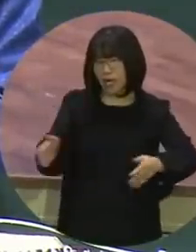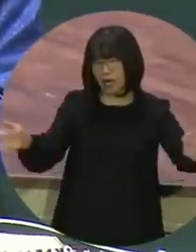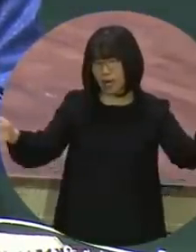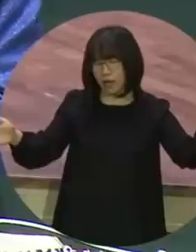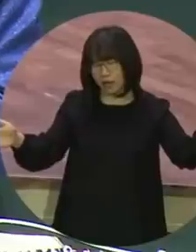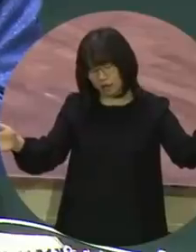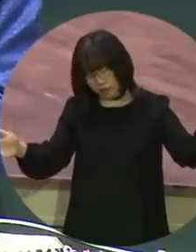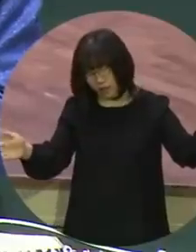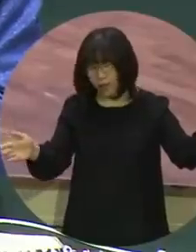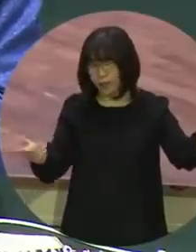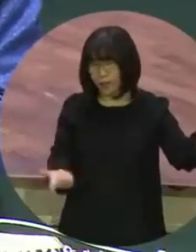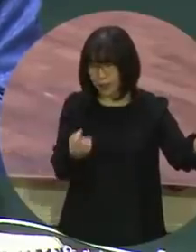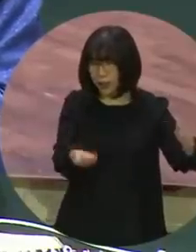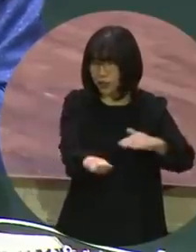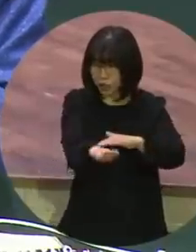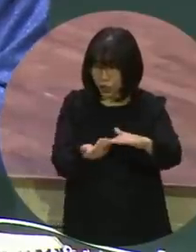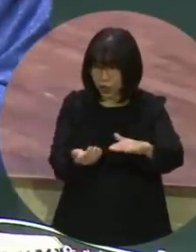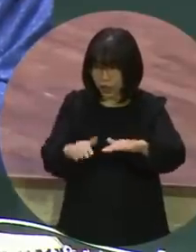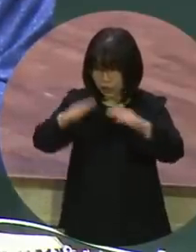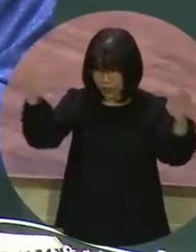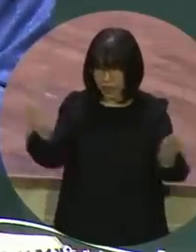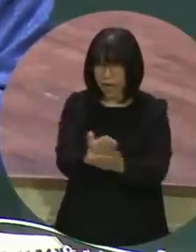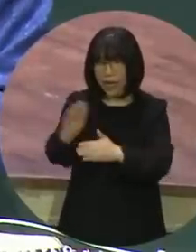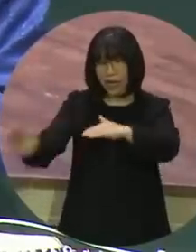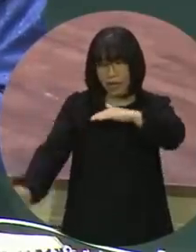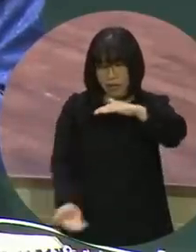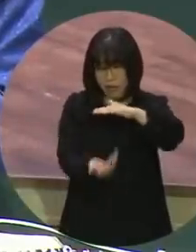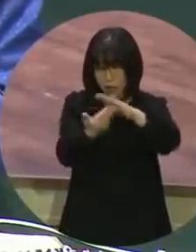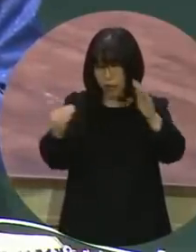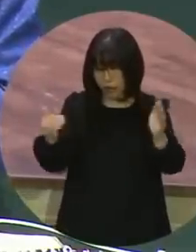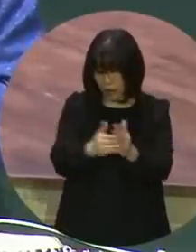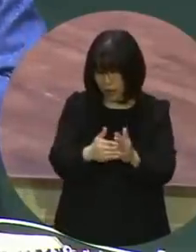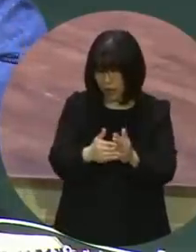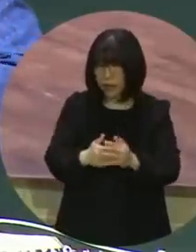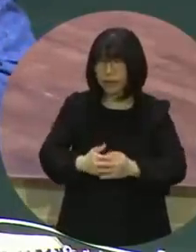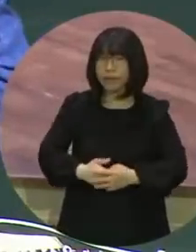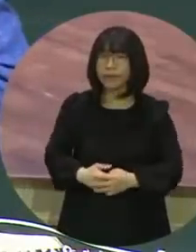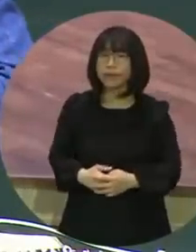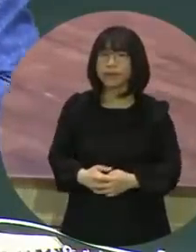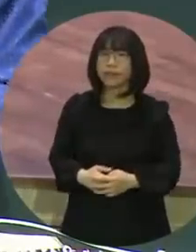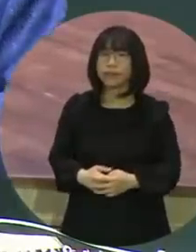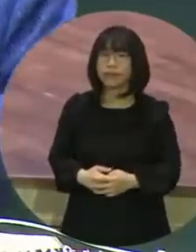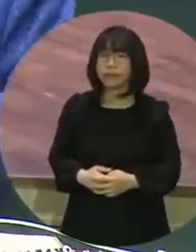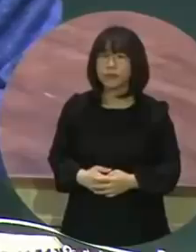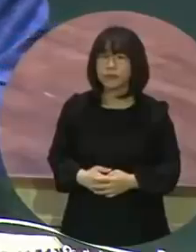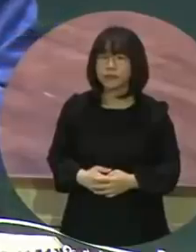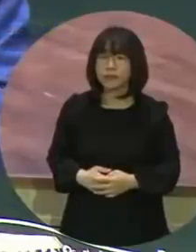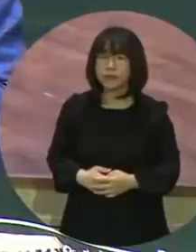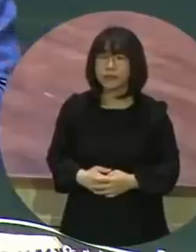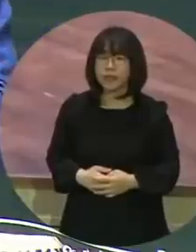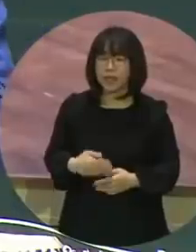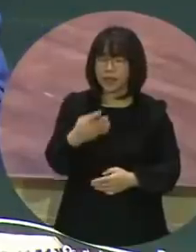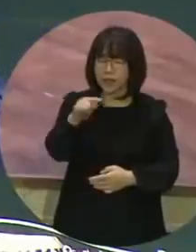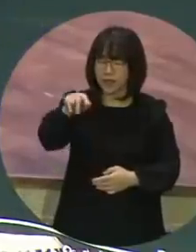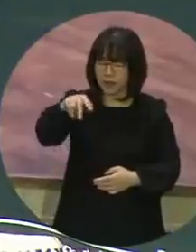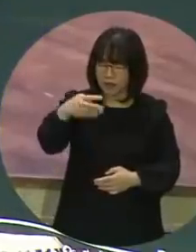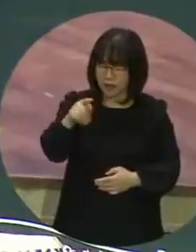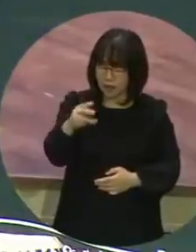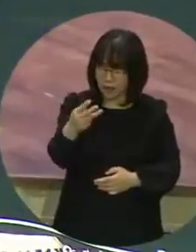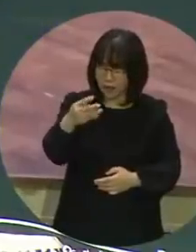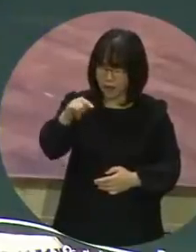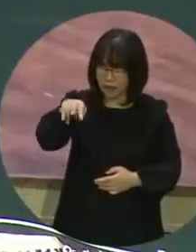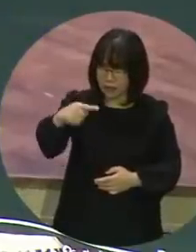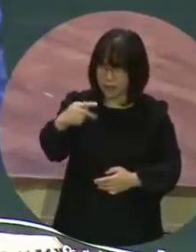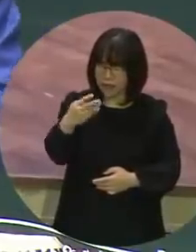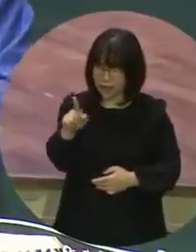끊어지 직진에 하신 말씀 다 이루었다. 테틀레스타이 그 당시 용어입니다. 테틀레스타이 다